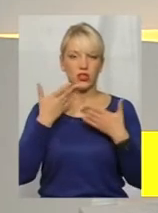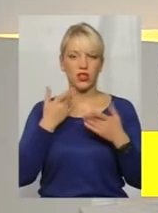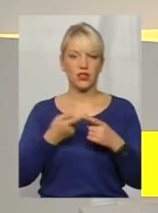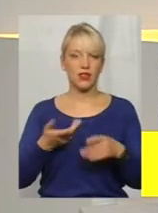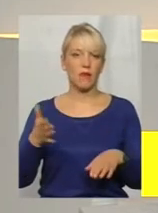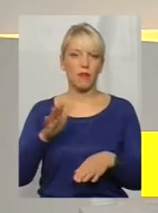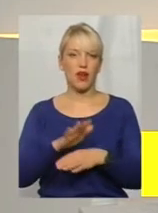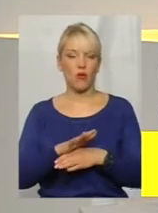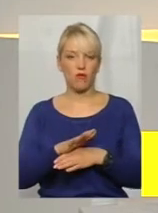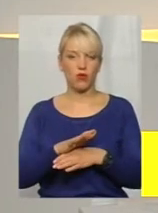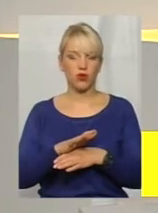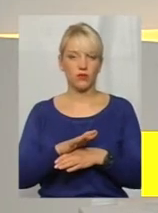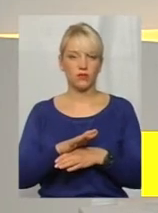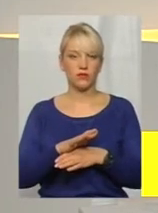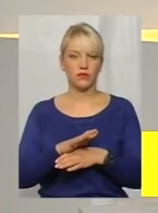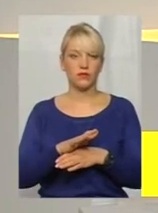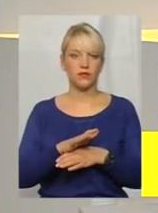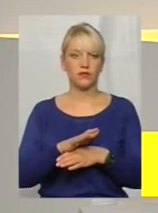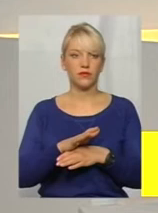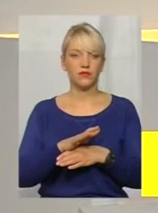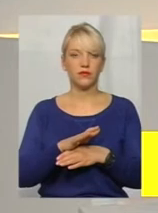що читала,